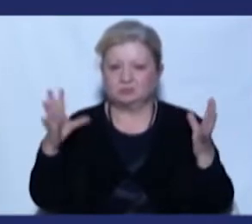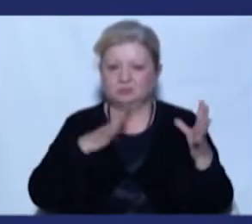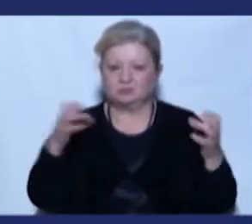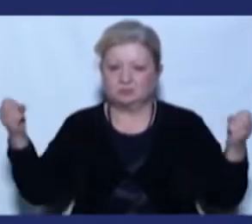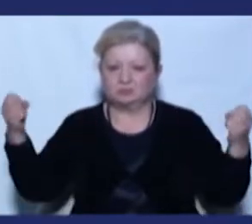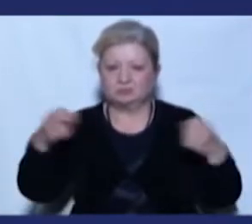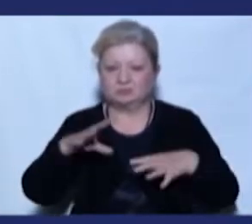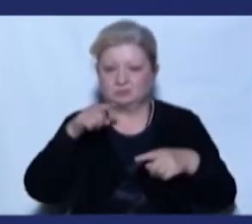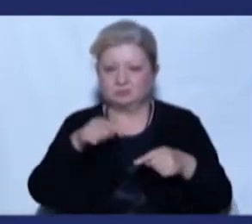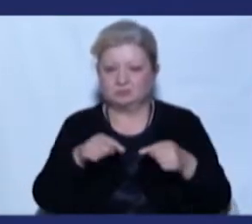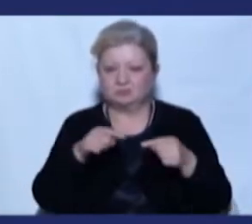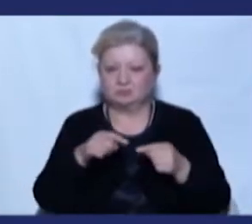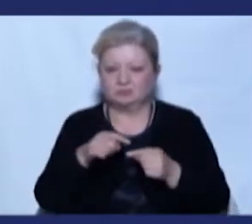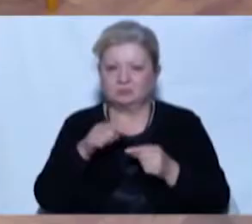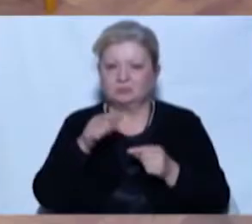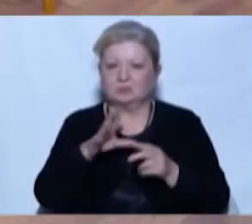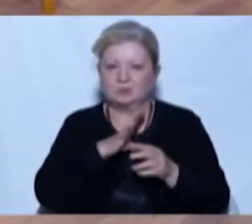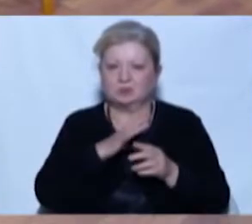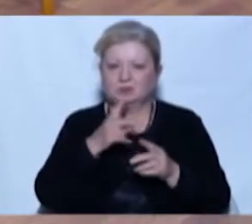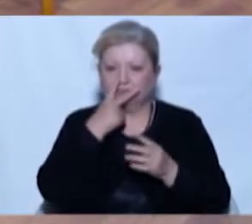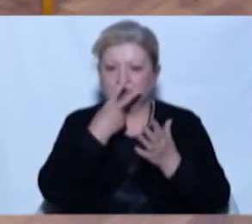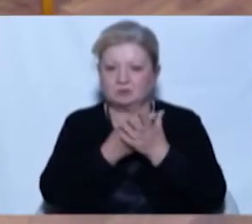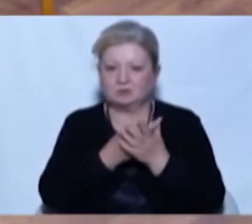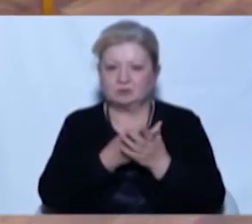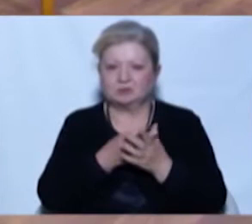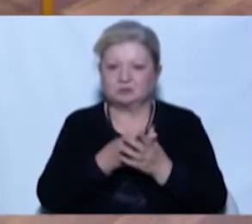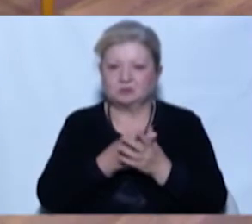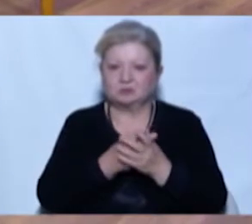დაპირისპირებამ წარმოშვა. Და ნახეთ, რომ